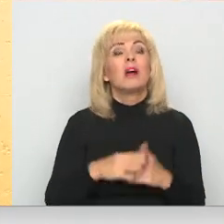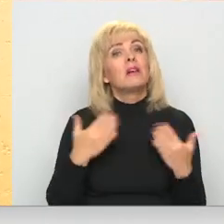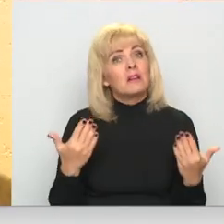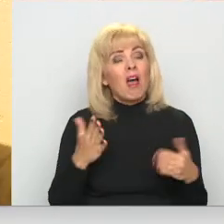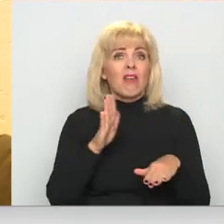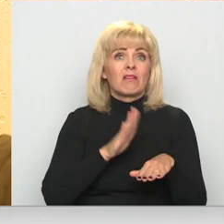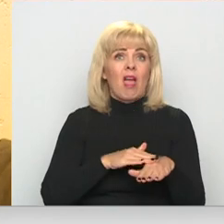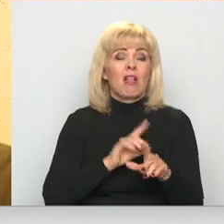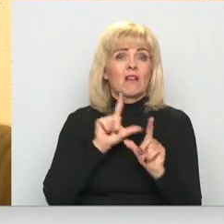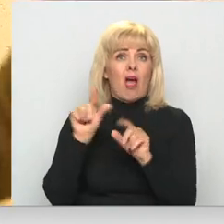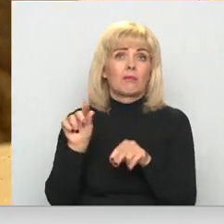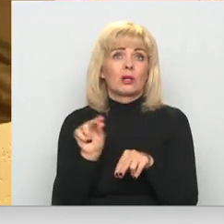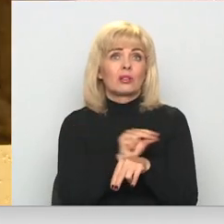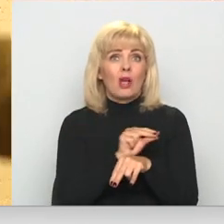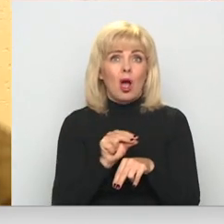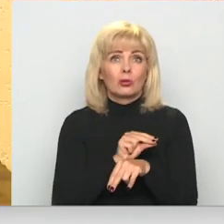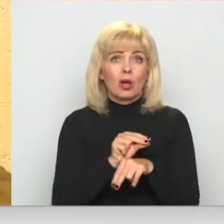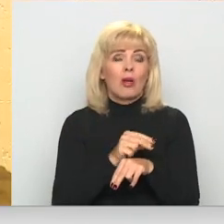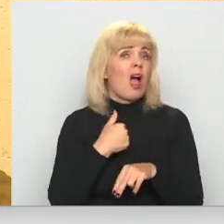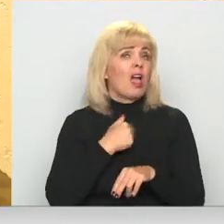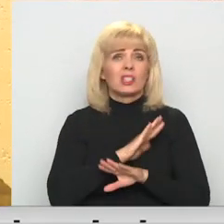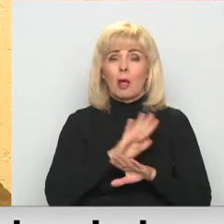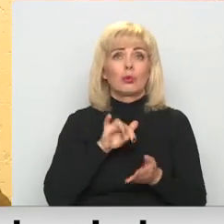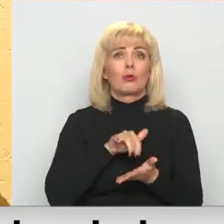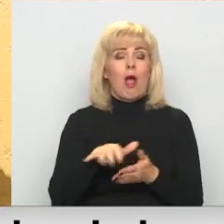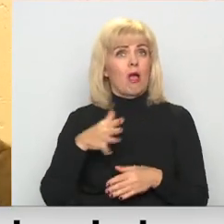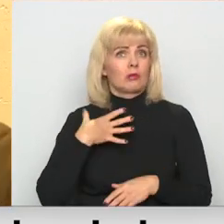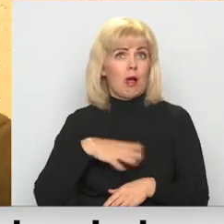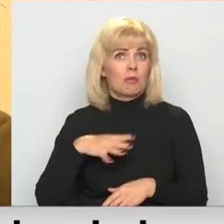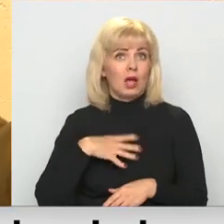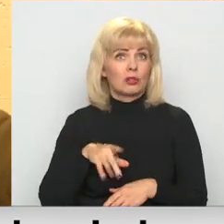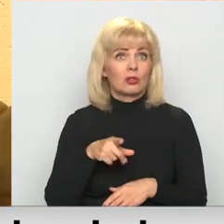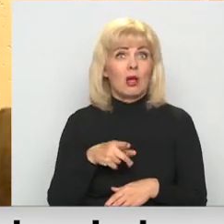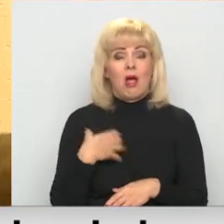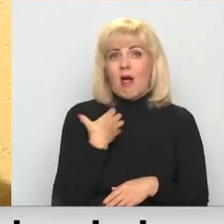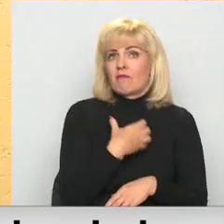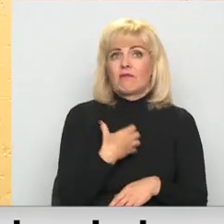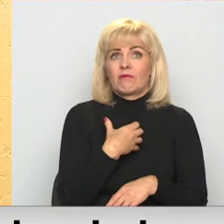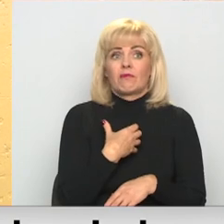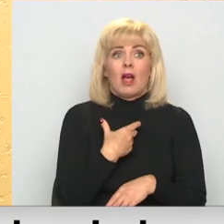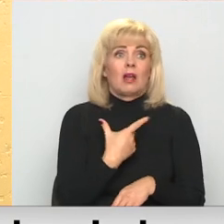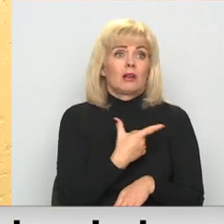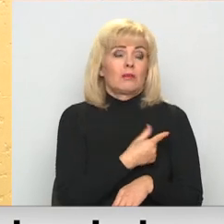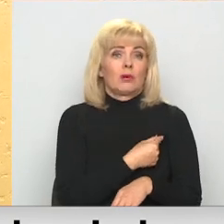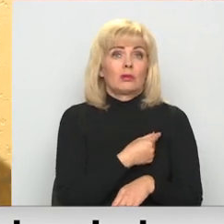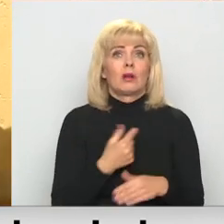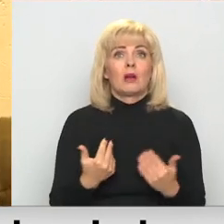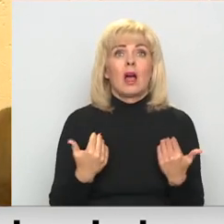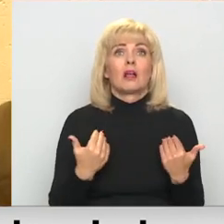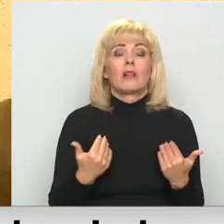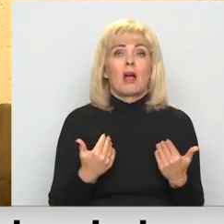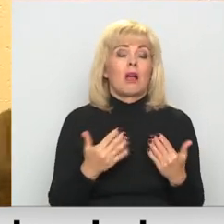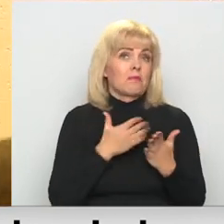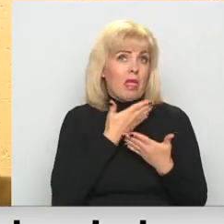un pieprastu dokumentu, tad es man nebūtu gājis. Kāpēc? Pēc tam man visu laiku spēstu cilvēku. Tagad man nekad